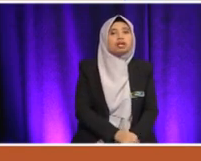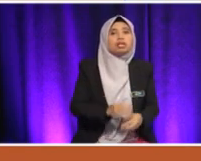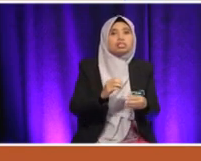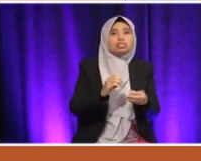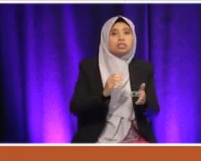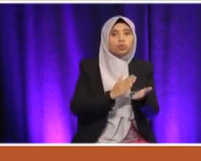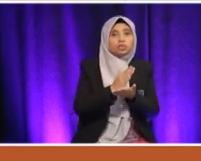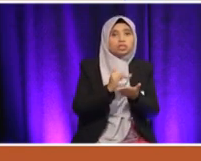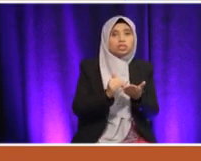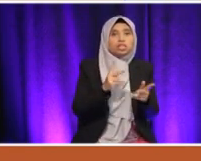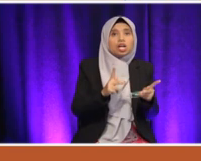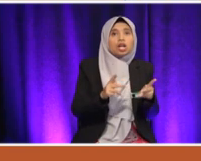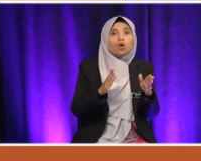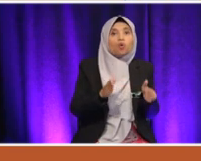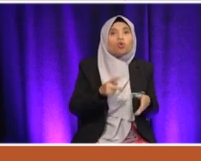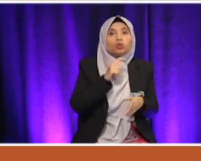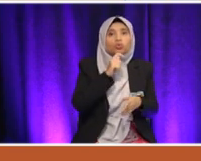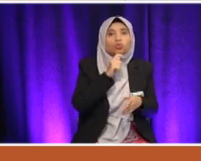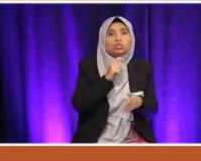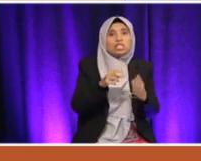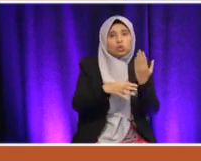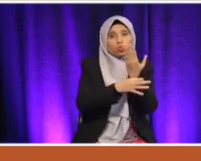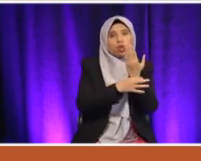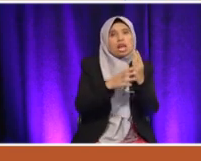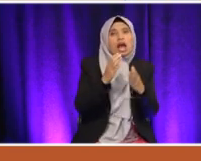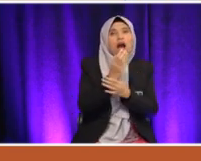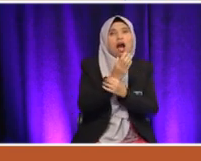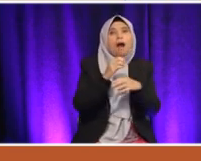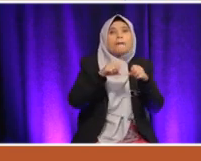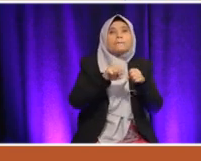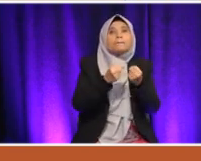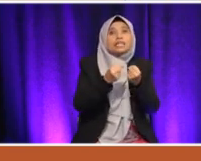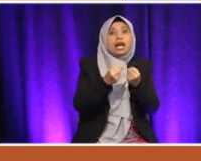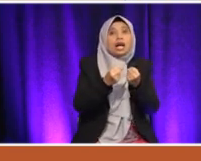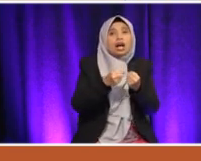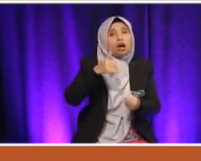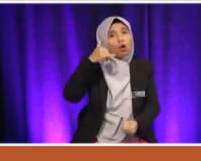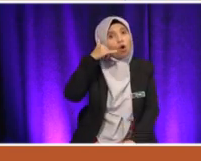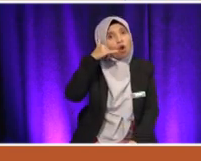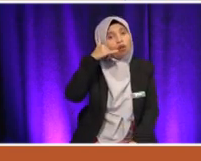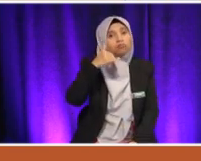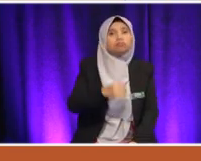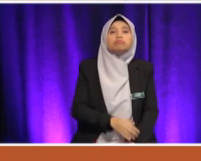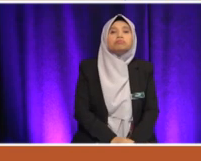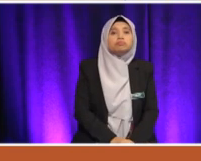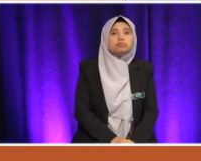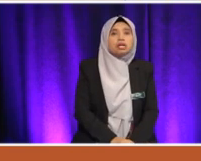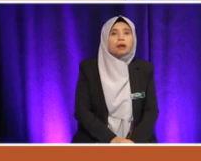Kalau warga emas tuh mengalami tulang patah Oke kita hubungi kalian kecemasan